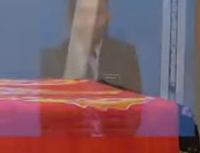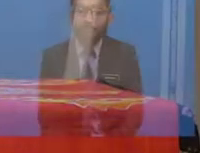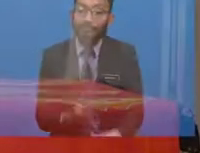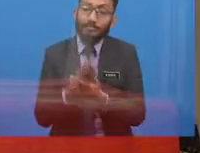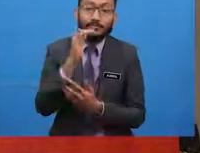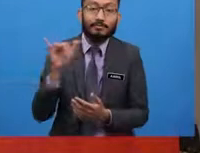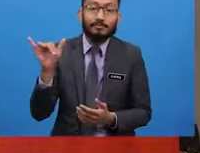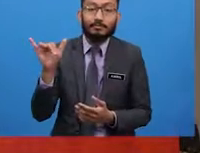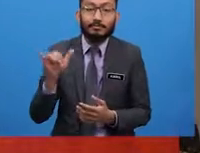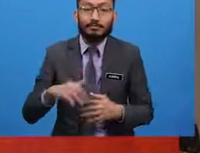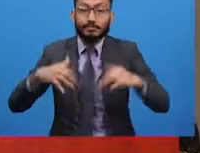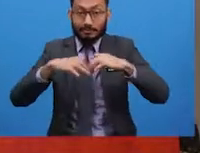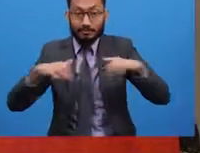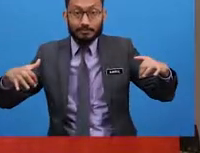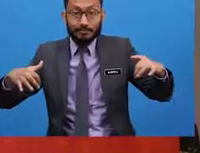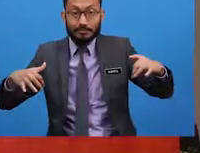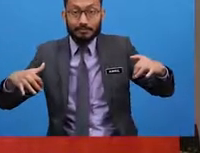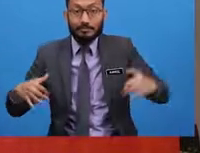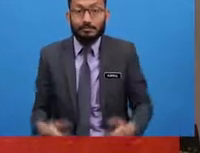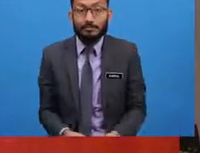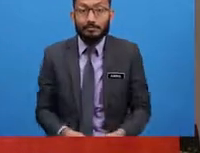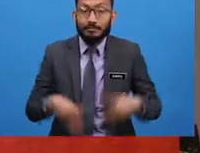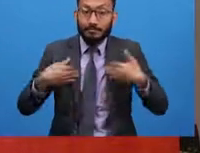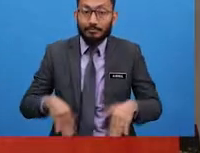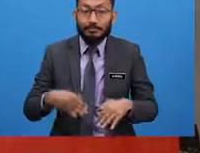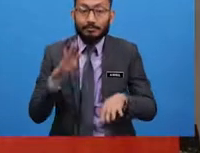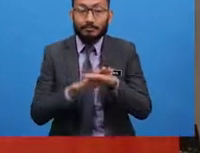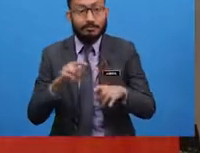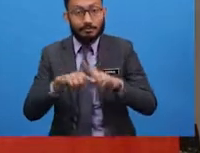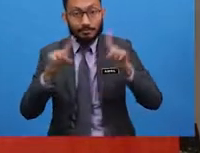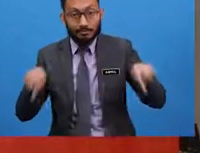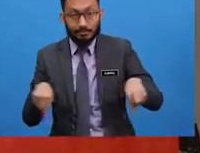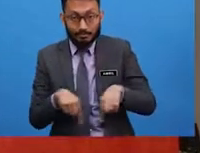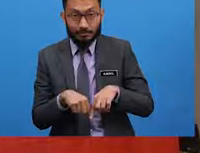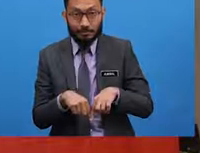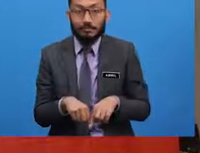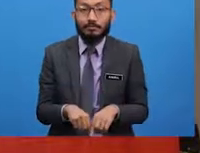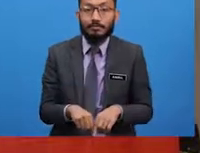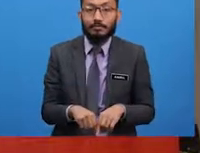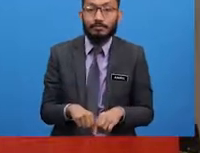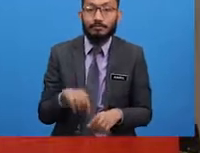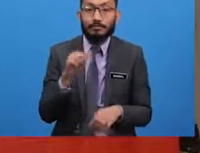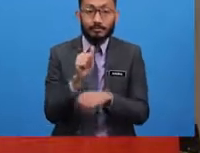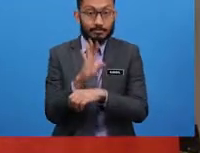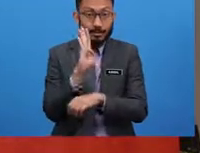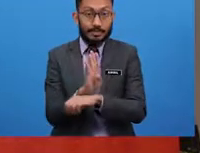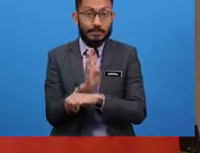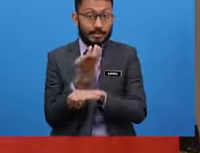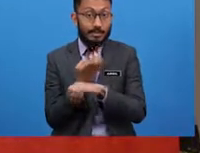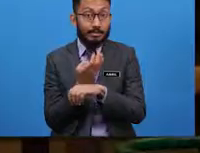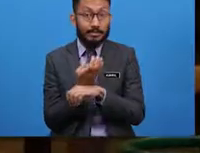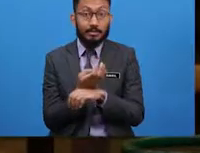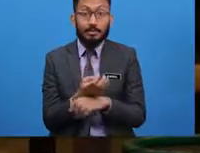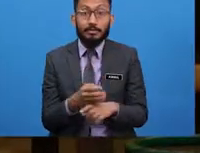Seterusnya, legangkan kain pada pemidang besi dengan menggunakan gelang getah dan pin keselamatan.